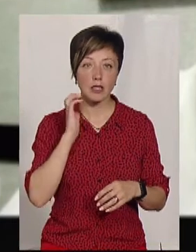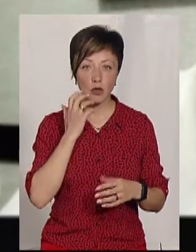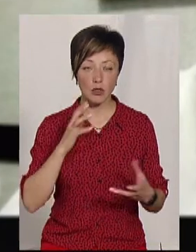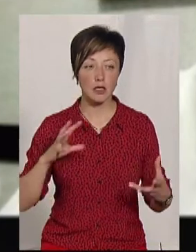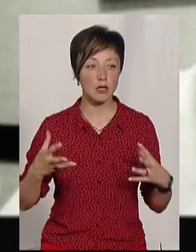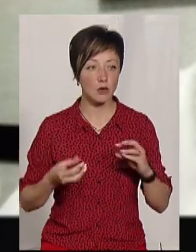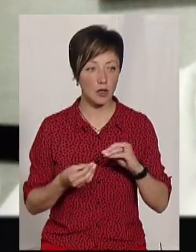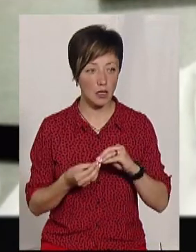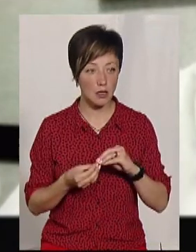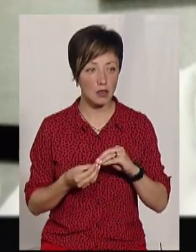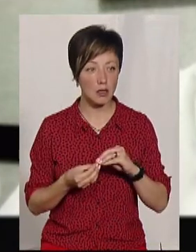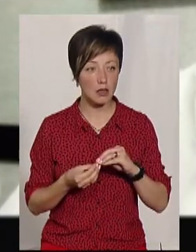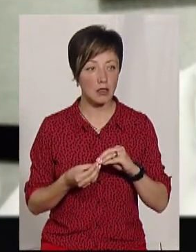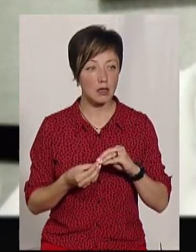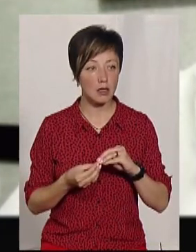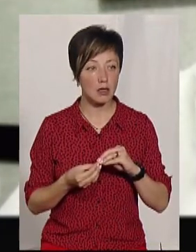серйозні результати.